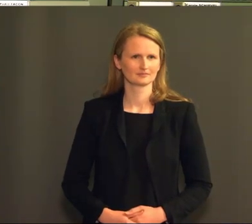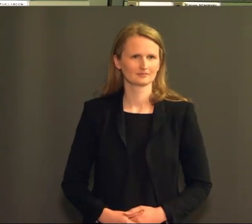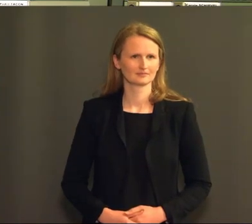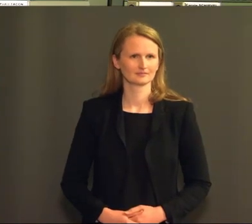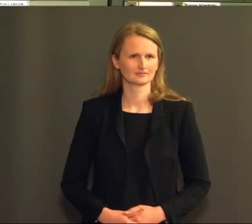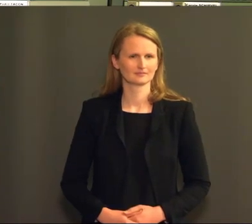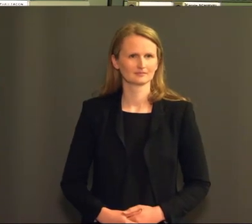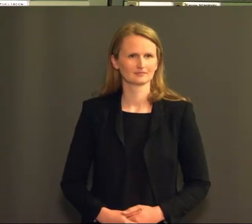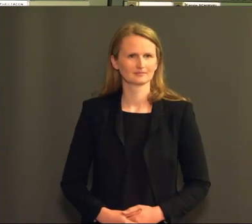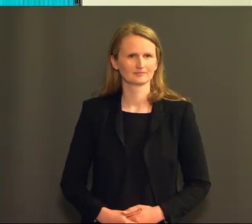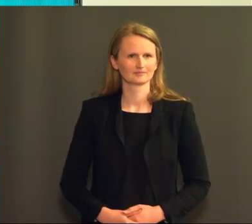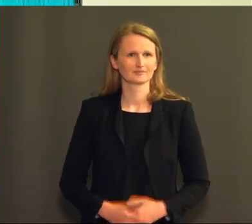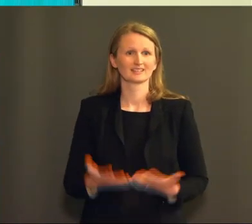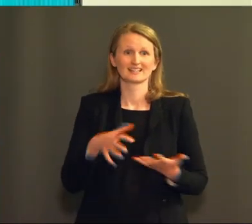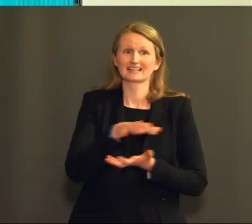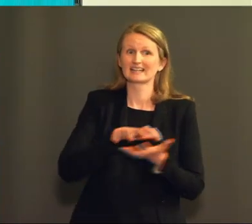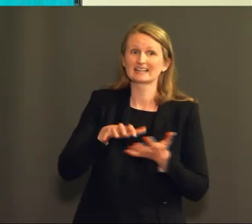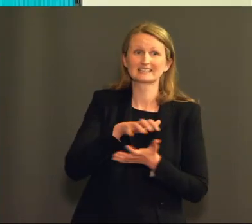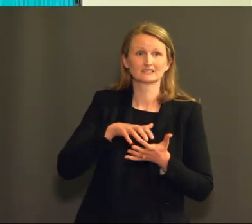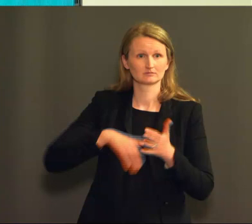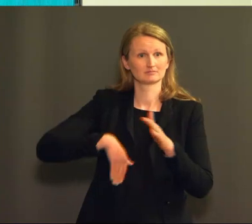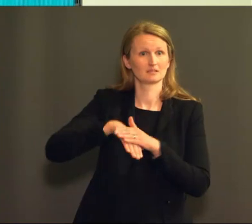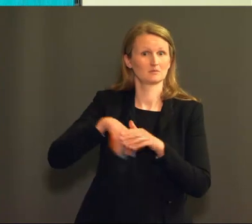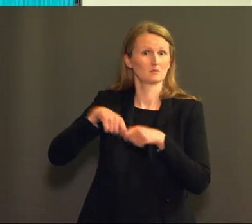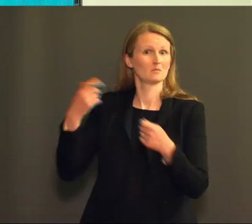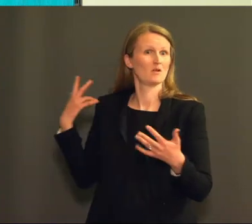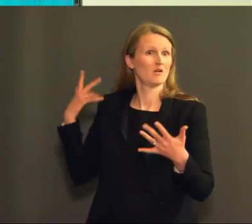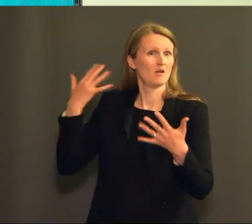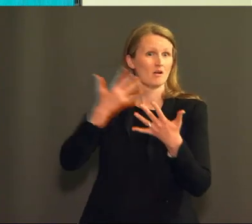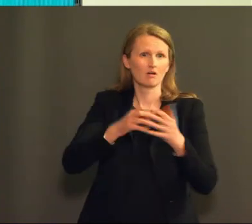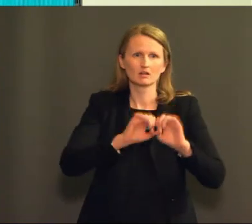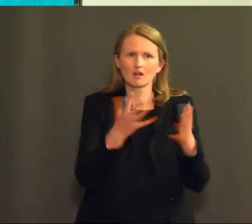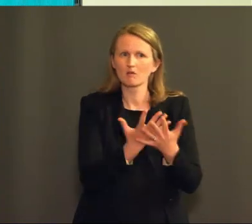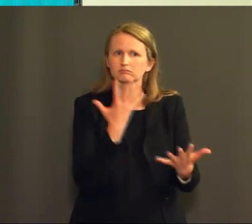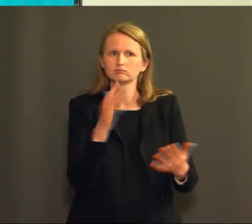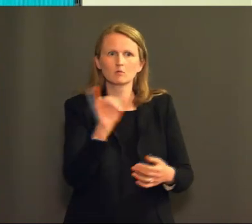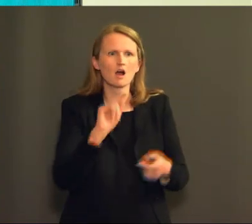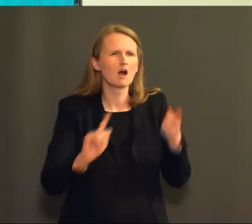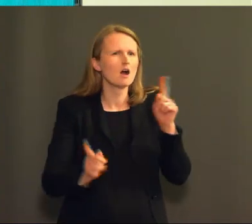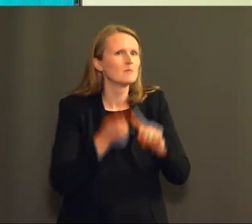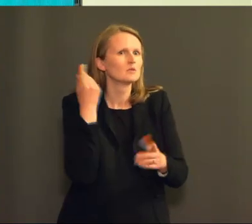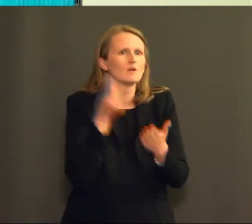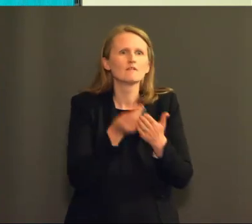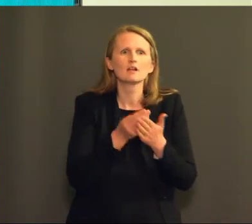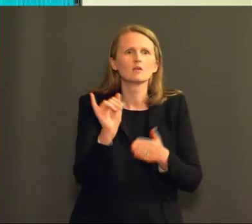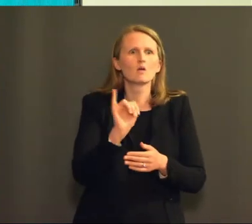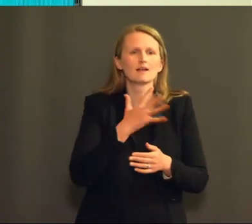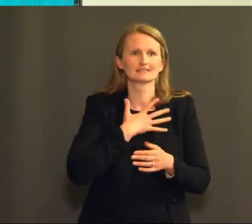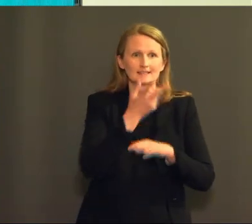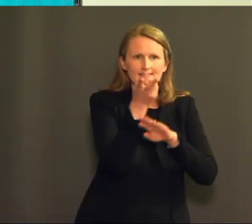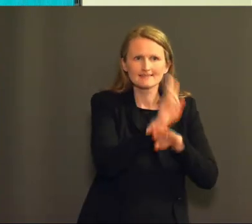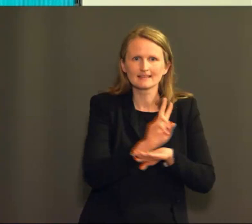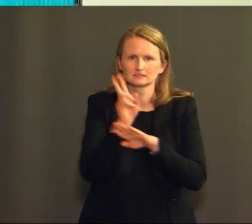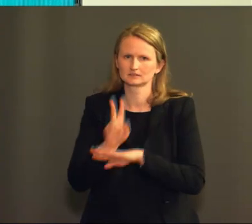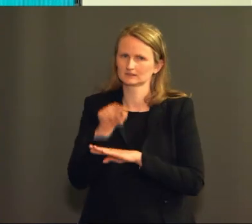Depuis le début de la crise, il est clair que le testing est un chaînon essentiel dans la gestion de l'épidémie. Il s'ajoute au